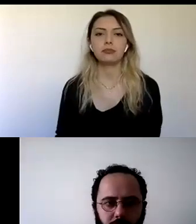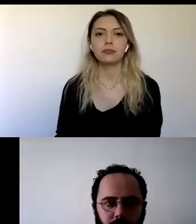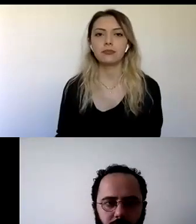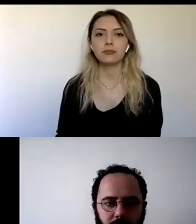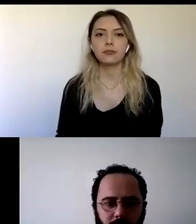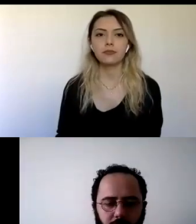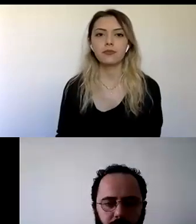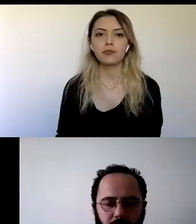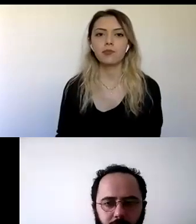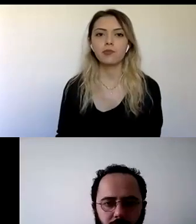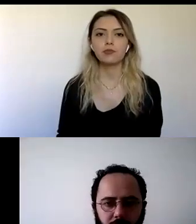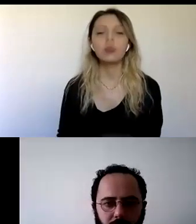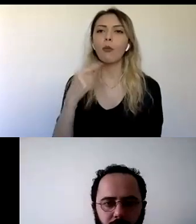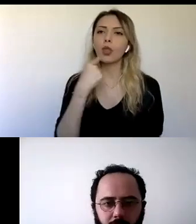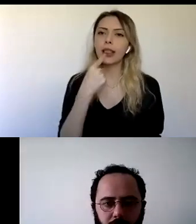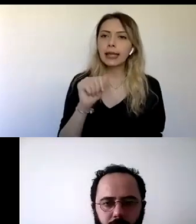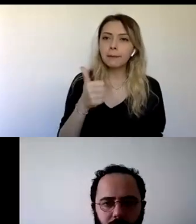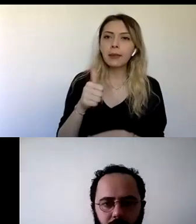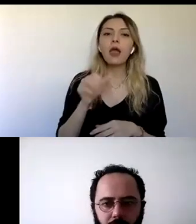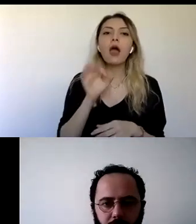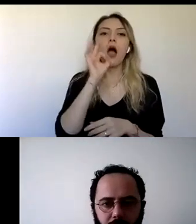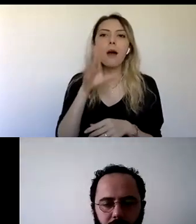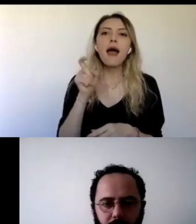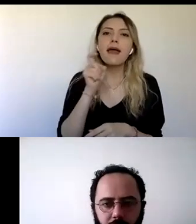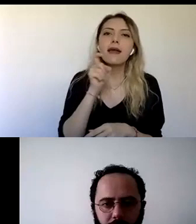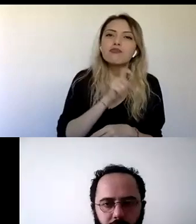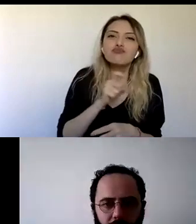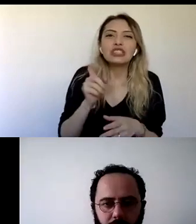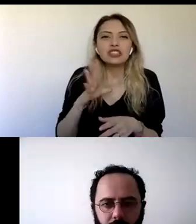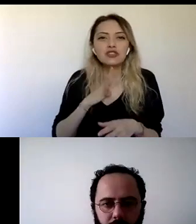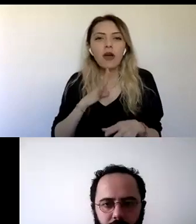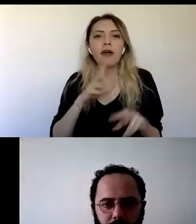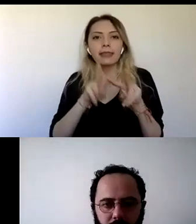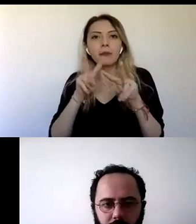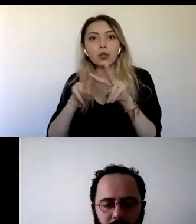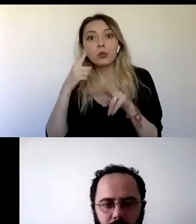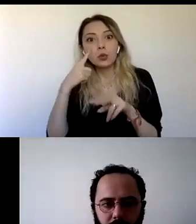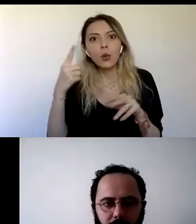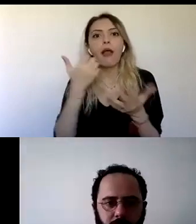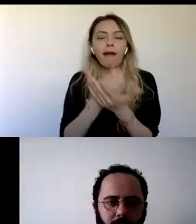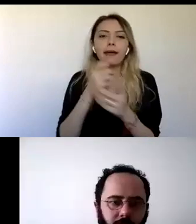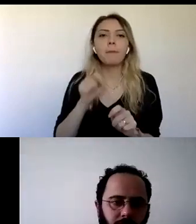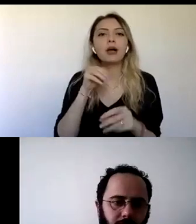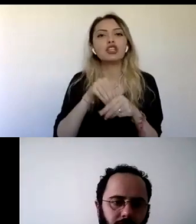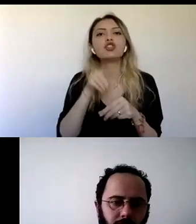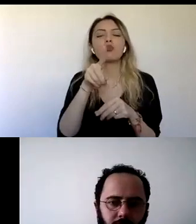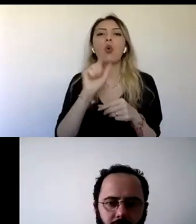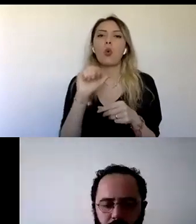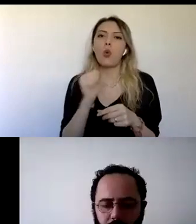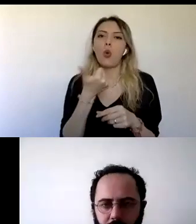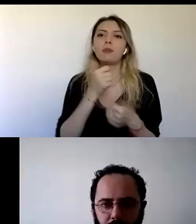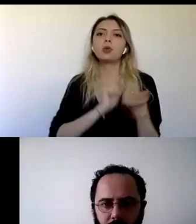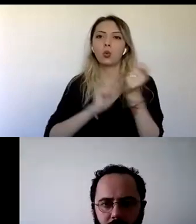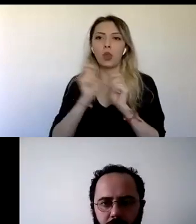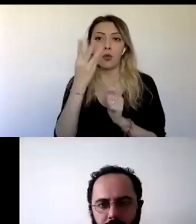hani haber hataları olduğunu düşündüğünüz şeylerde web sitesini kaydetmek için de önemli bir araç. Yani bir takım yalan